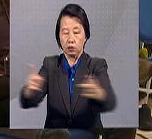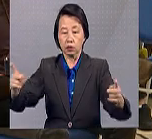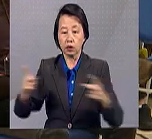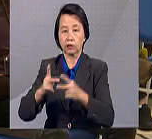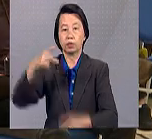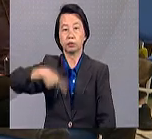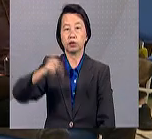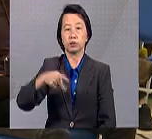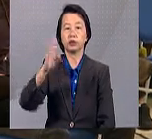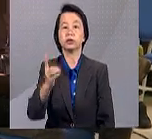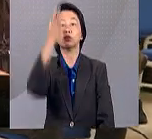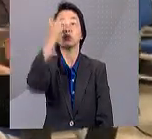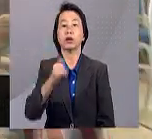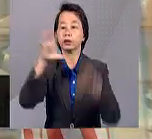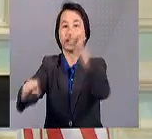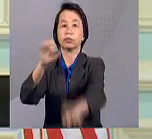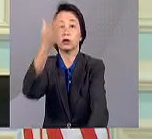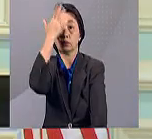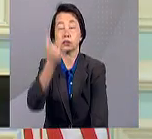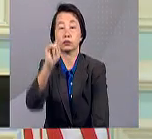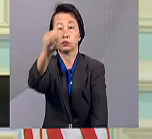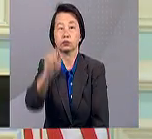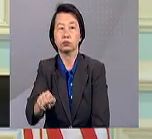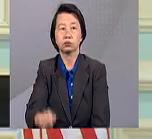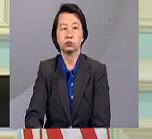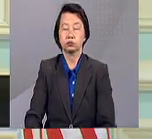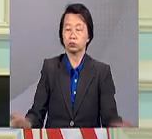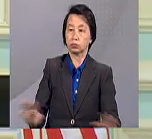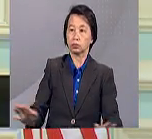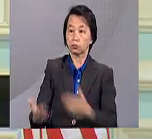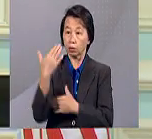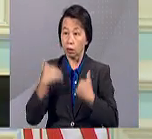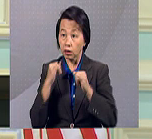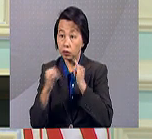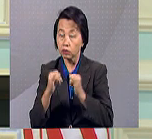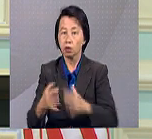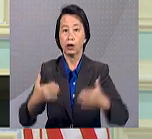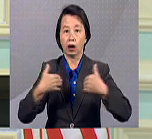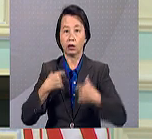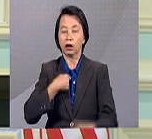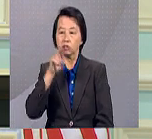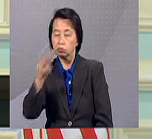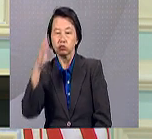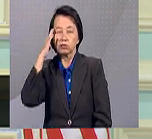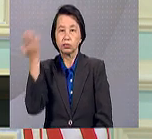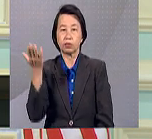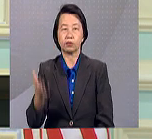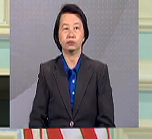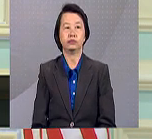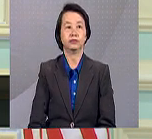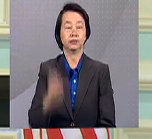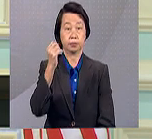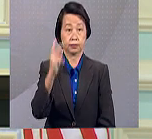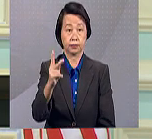kawasan-kawasan PKPD? Terima kasih Datuk Sri. Oh, ada interview pagi tadi? Okey, saya tak dengar. Okey.